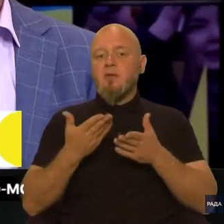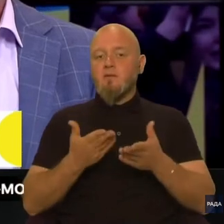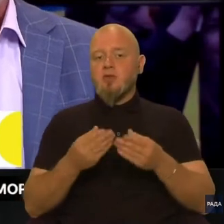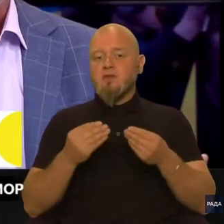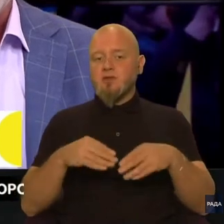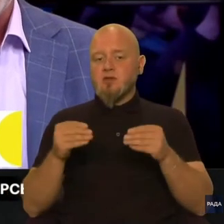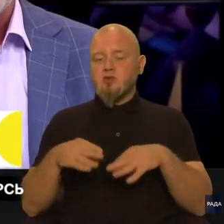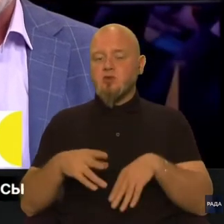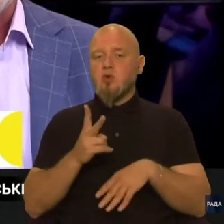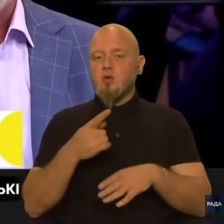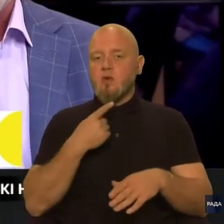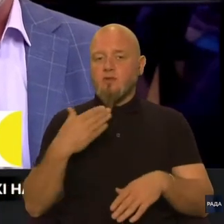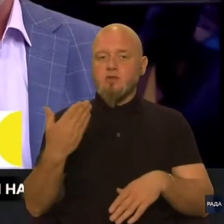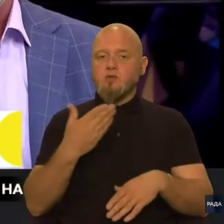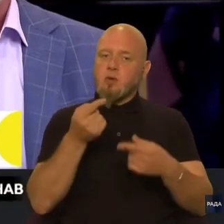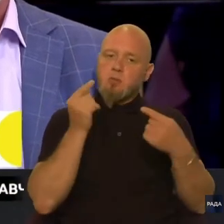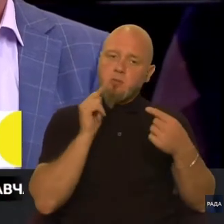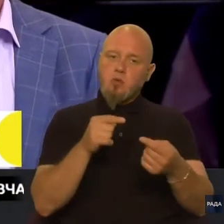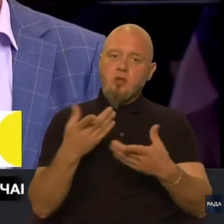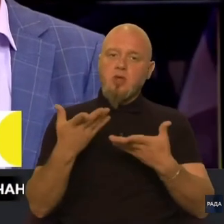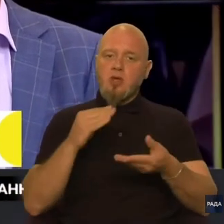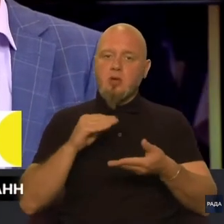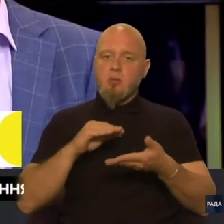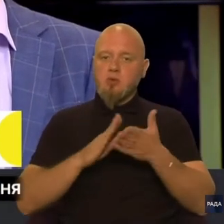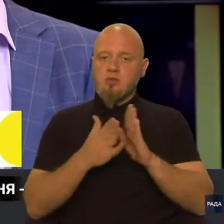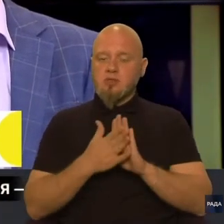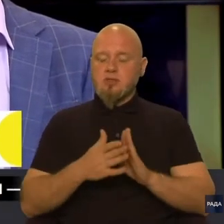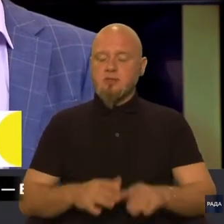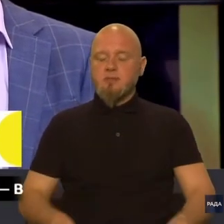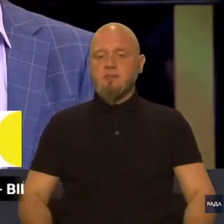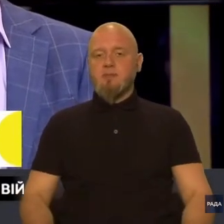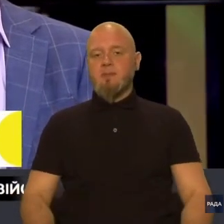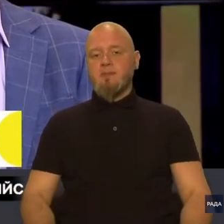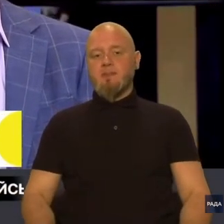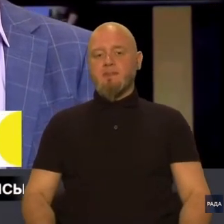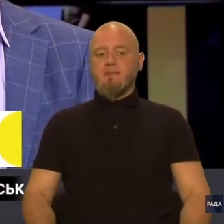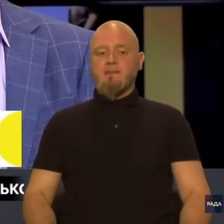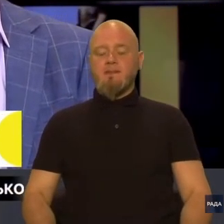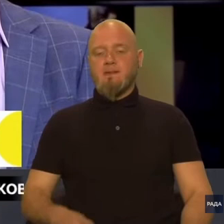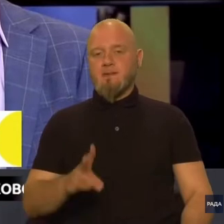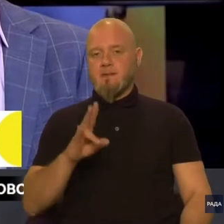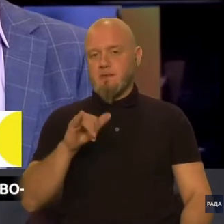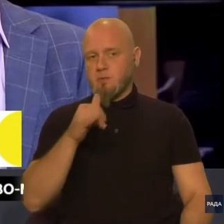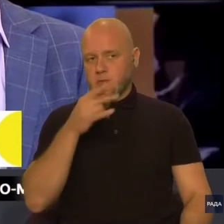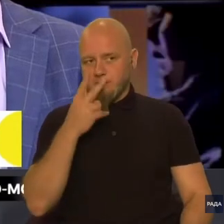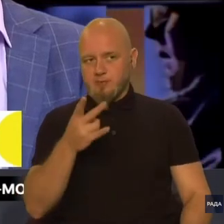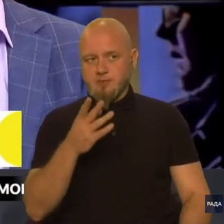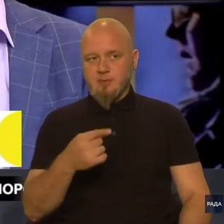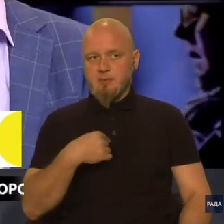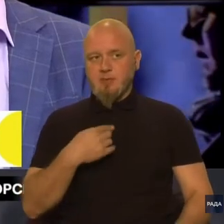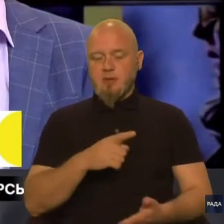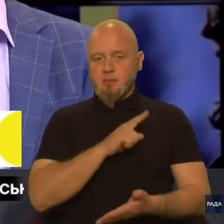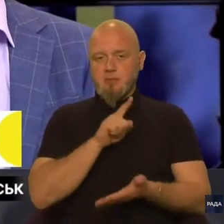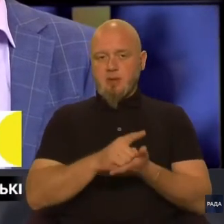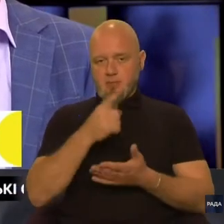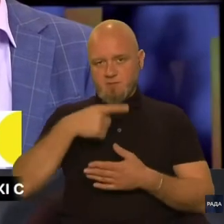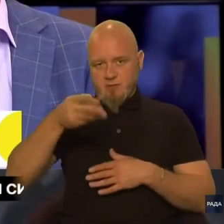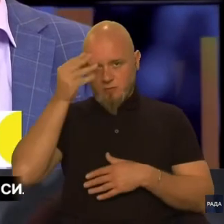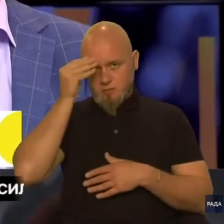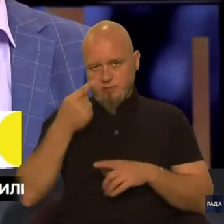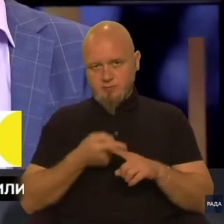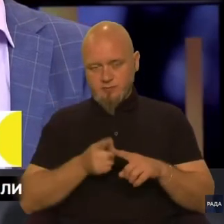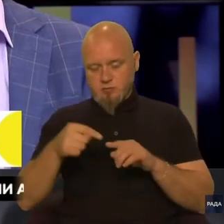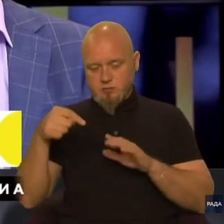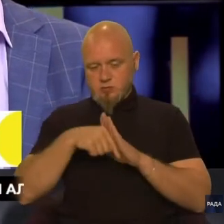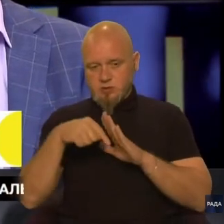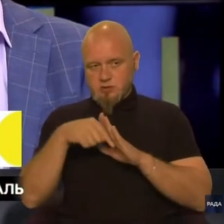вирішуються Хто виступає проти яких позицій ну дивіться ми маємо враховувати у